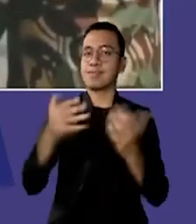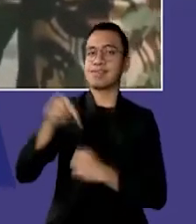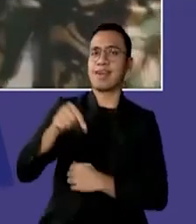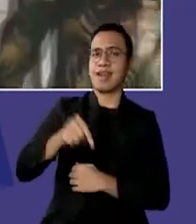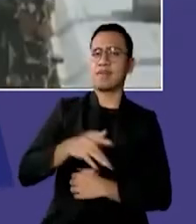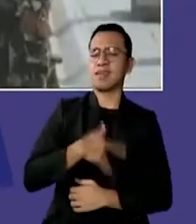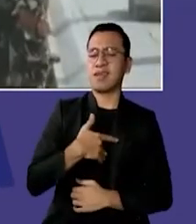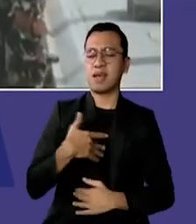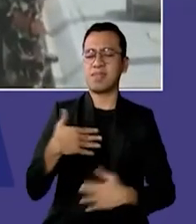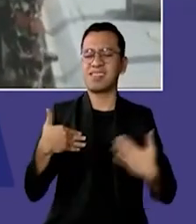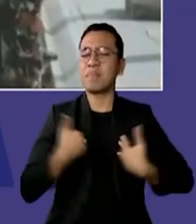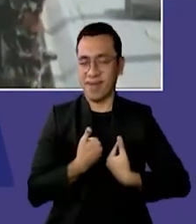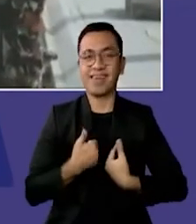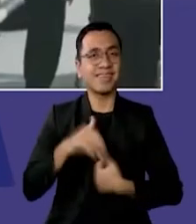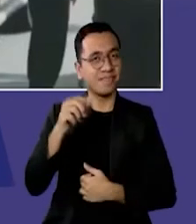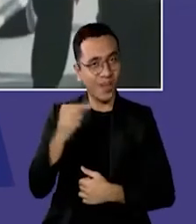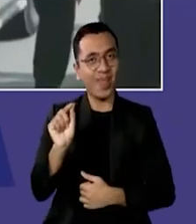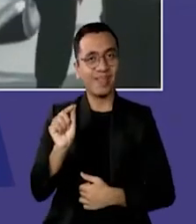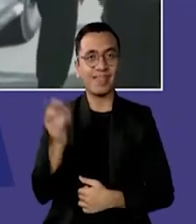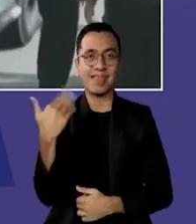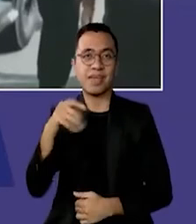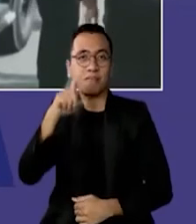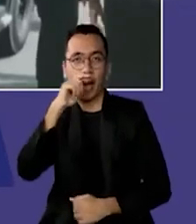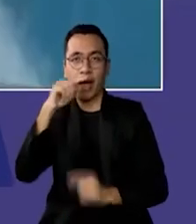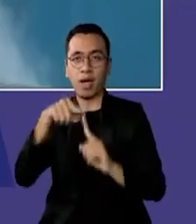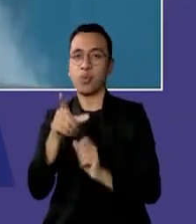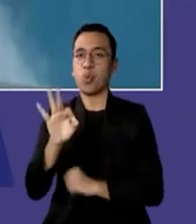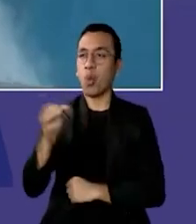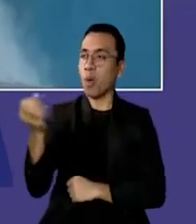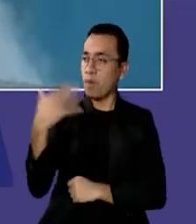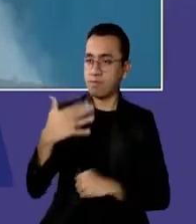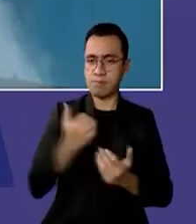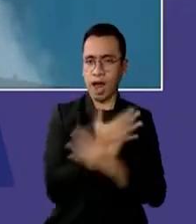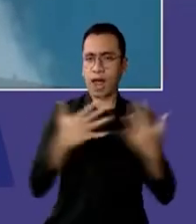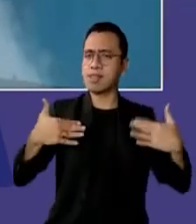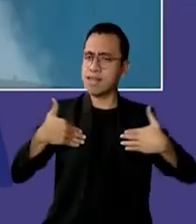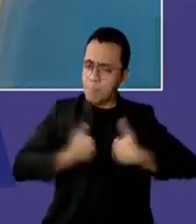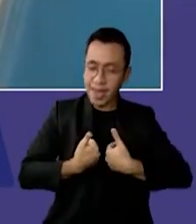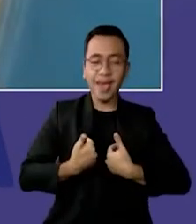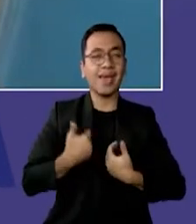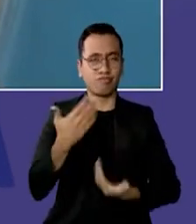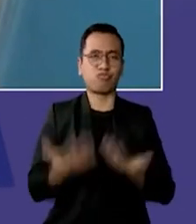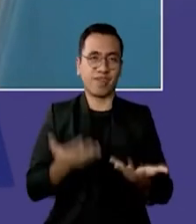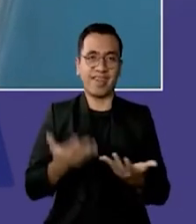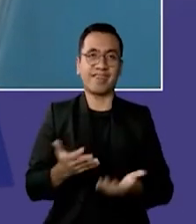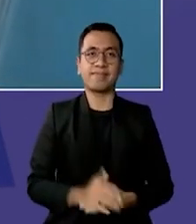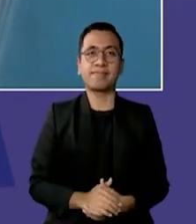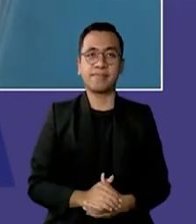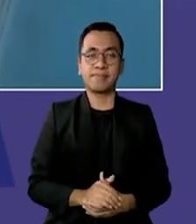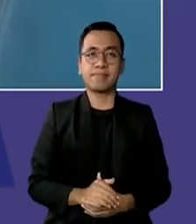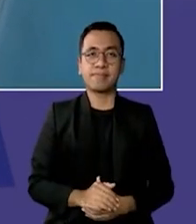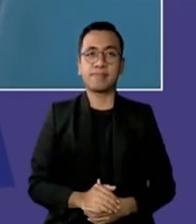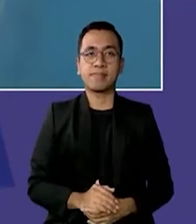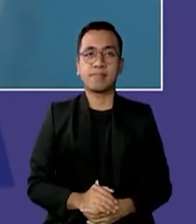udah adalah lagi seperti beliau bilang Pantura ini sehingga masyarakat sekarang lebih mungkin di